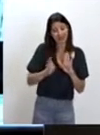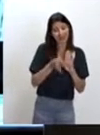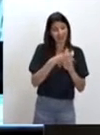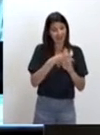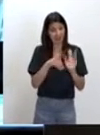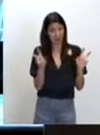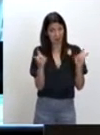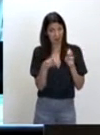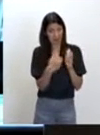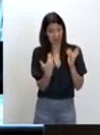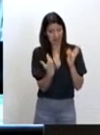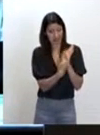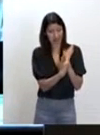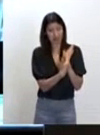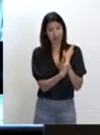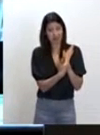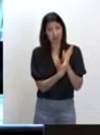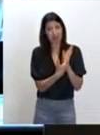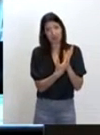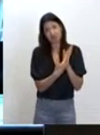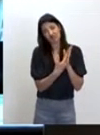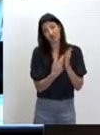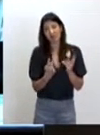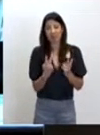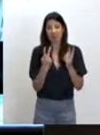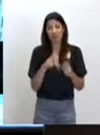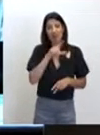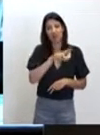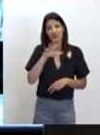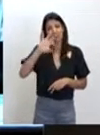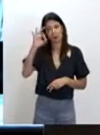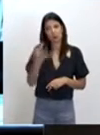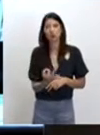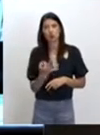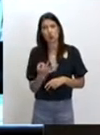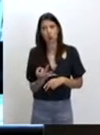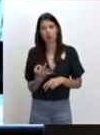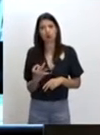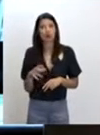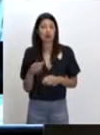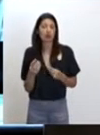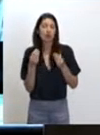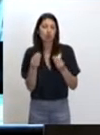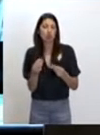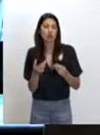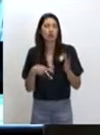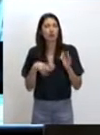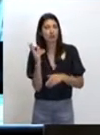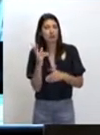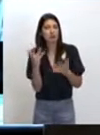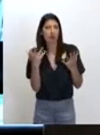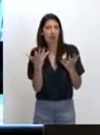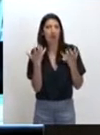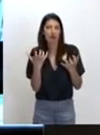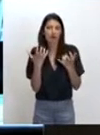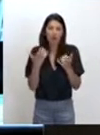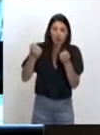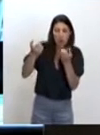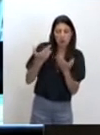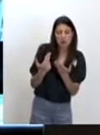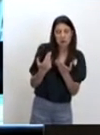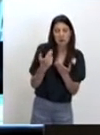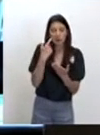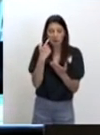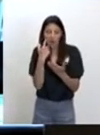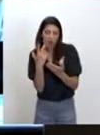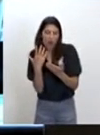à 25%, en laissant une large place à la qualité dans la pondération des